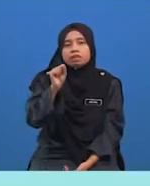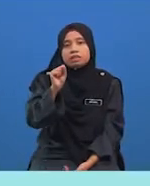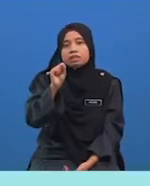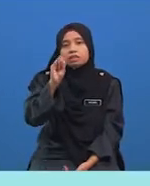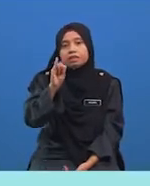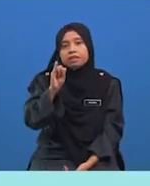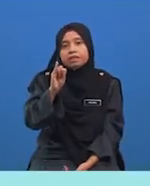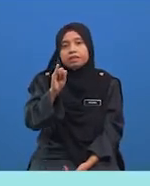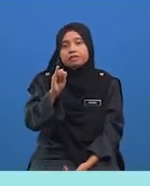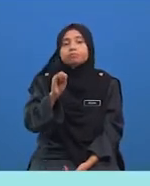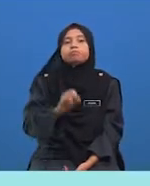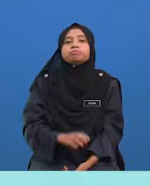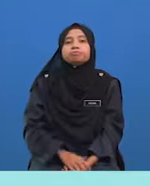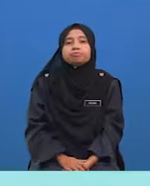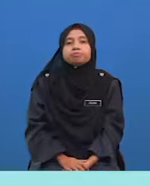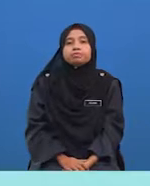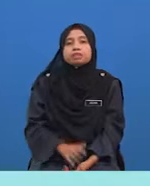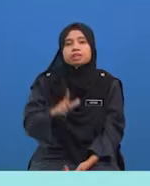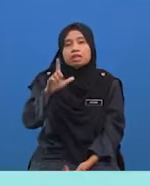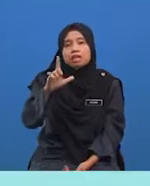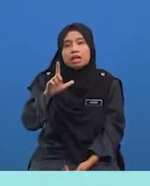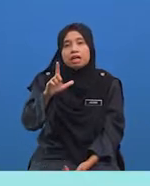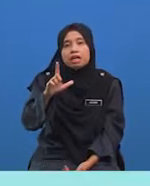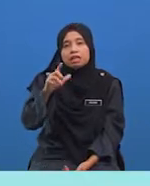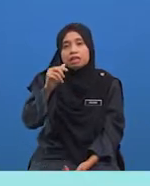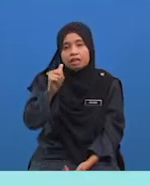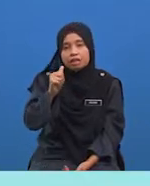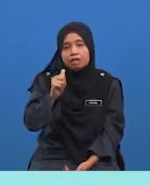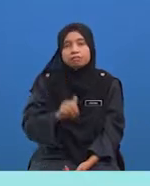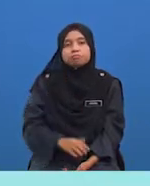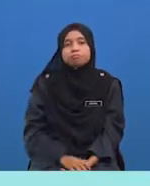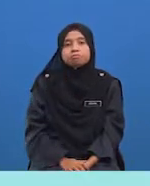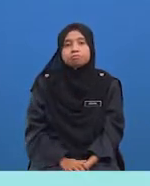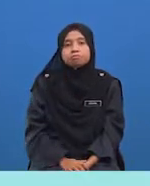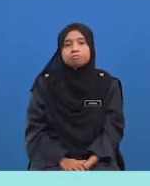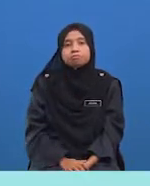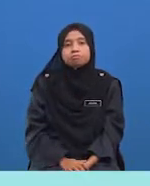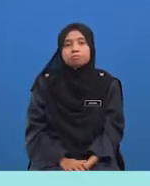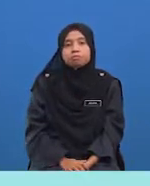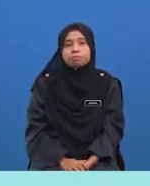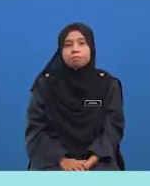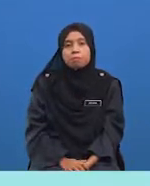SI untuk iklim Siberia, LA untuk iklim Laurentia.